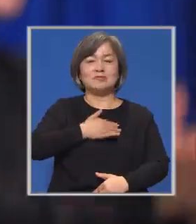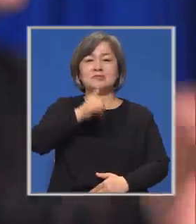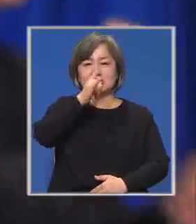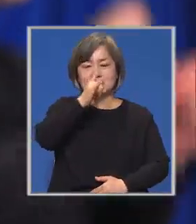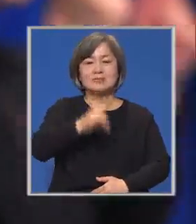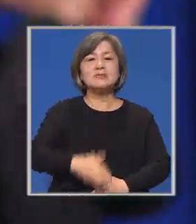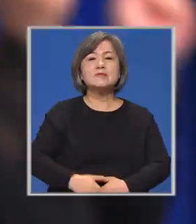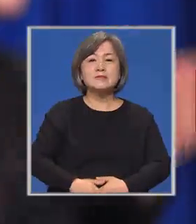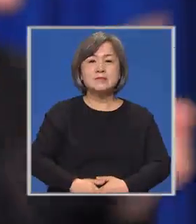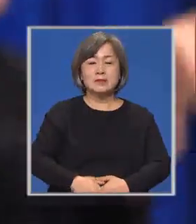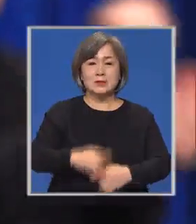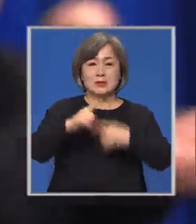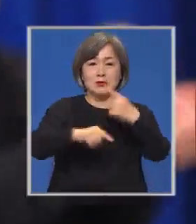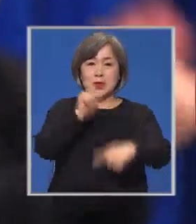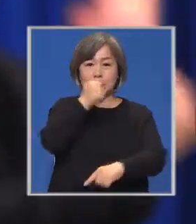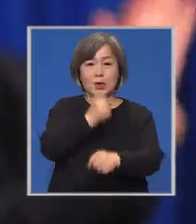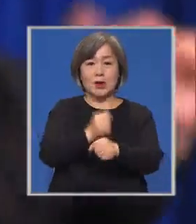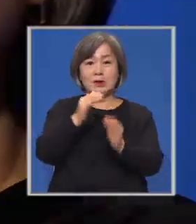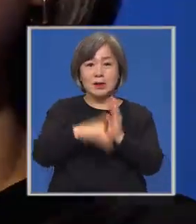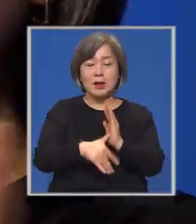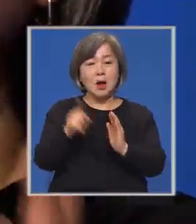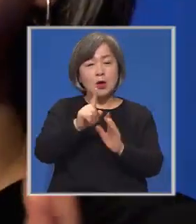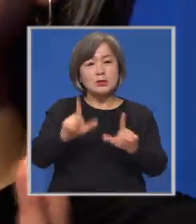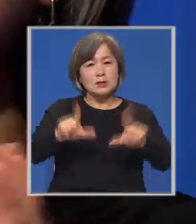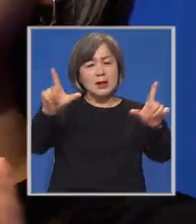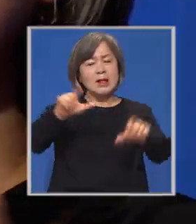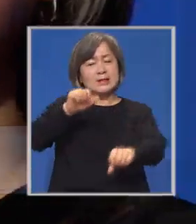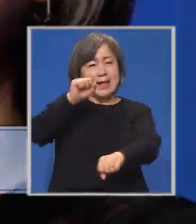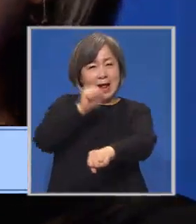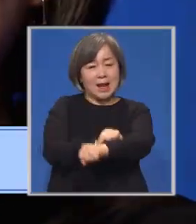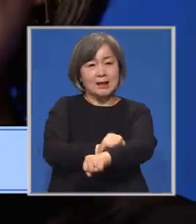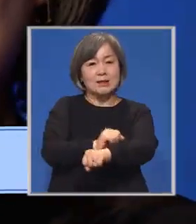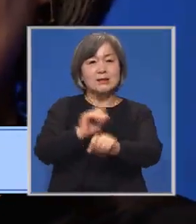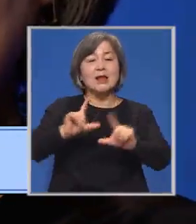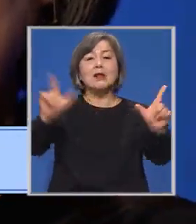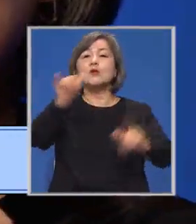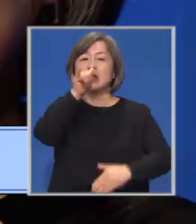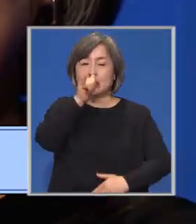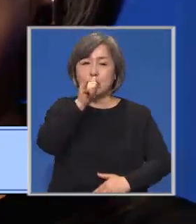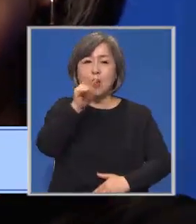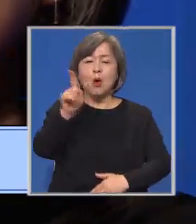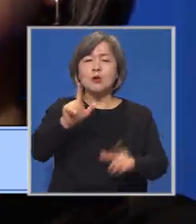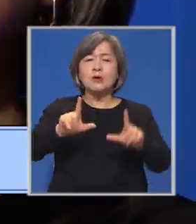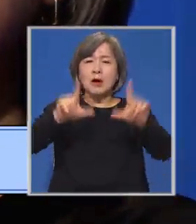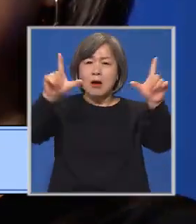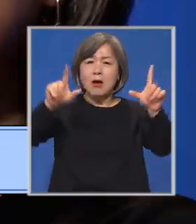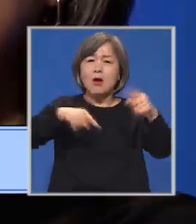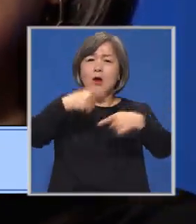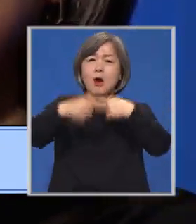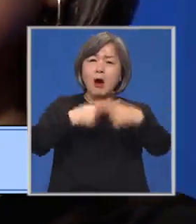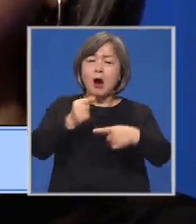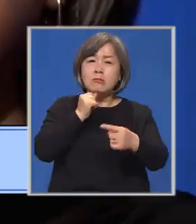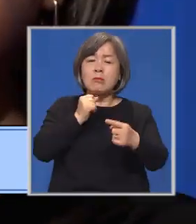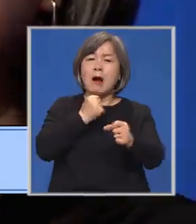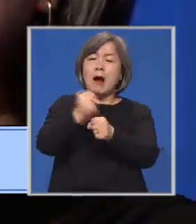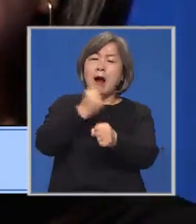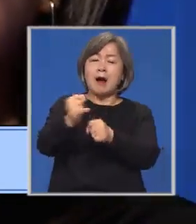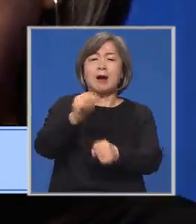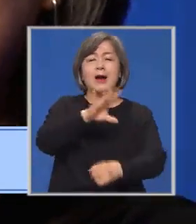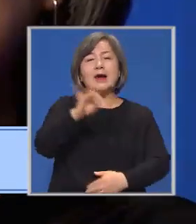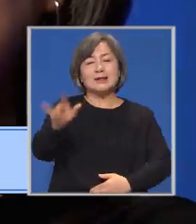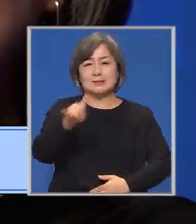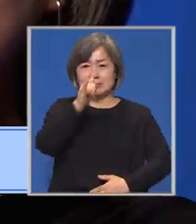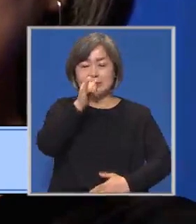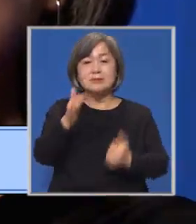기분입니다. 통역을 하면서 어느 날은 잘 되는 날도 있어요, 방송이. 근데 어느 날은 저희도 버벅거릴